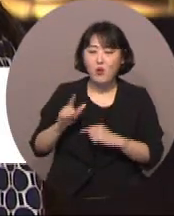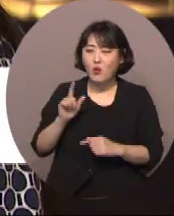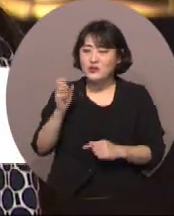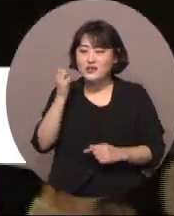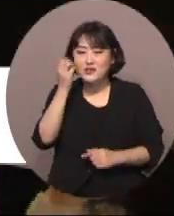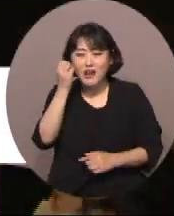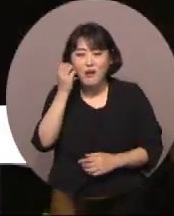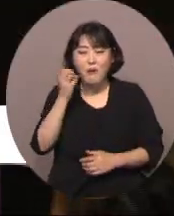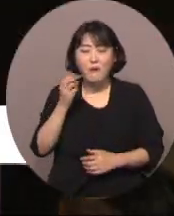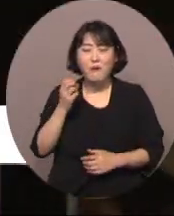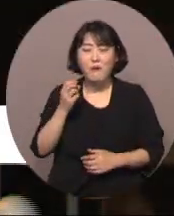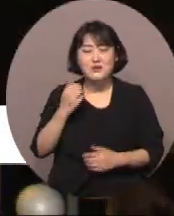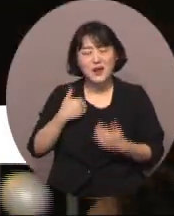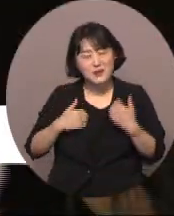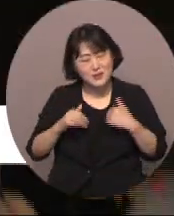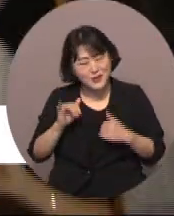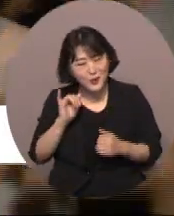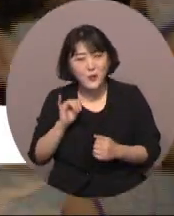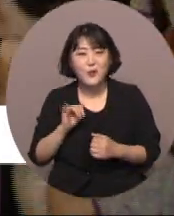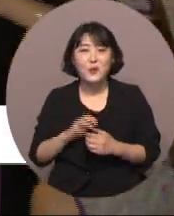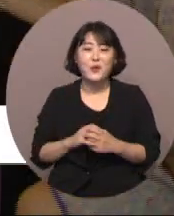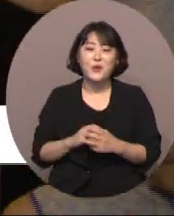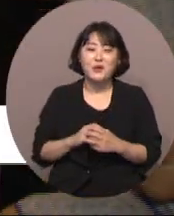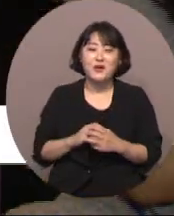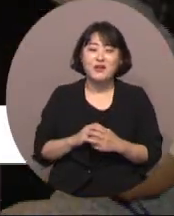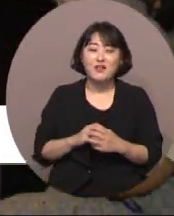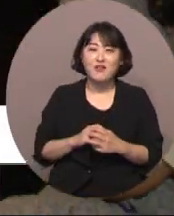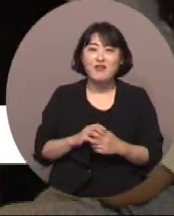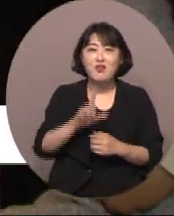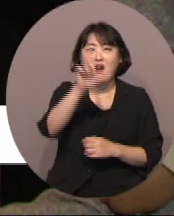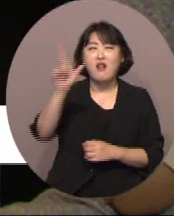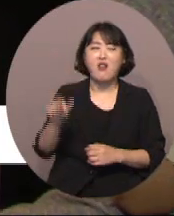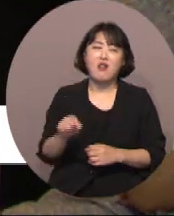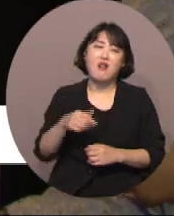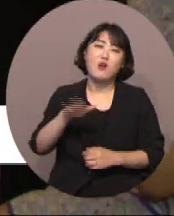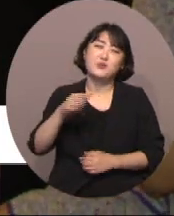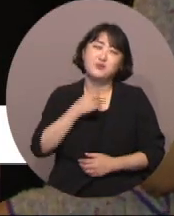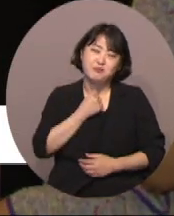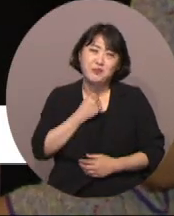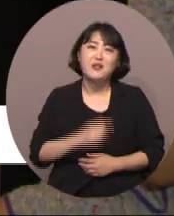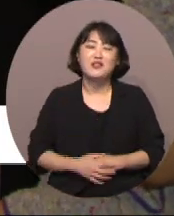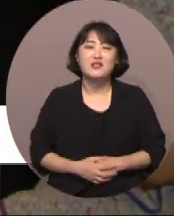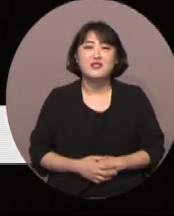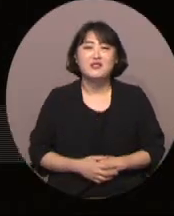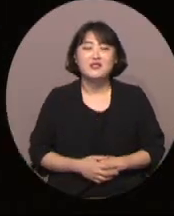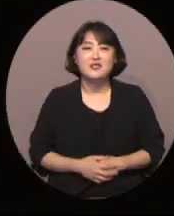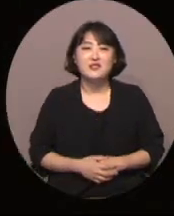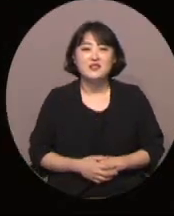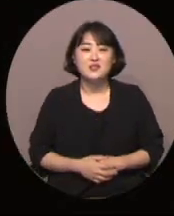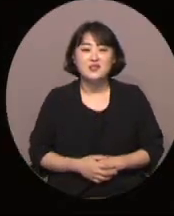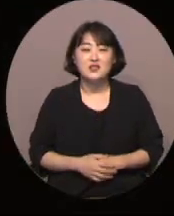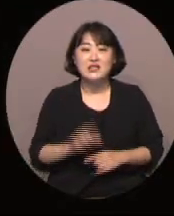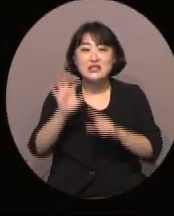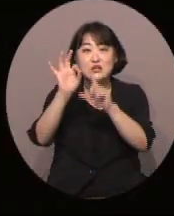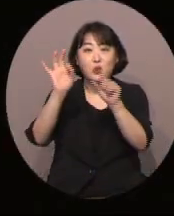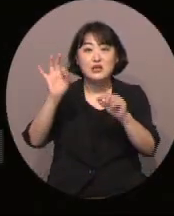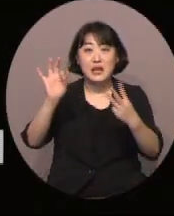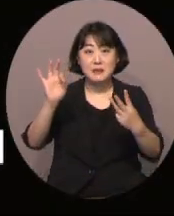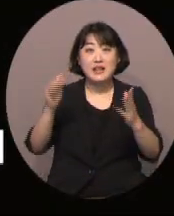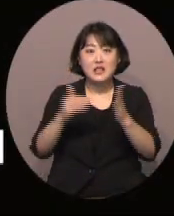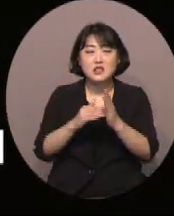신기하고 재밌고 달에 가보고 싶어요. 오는 10월